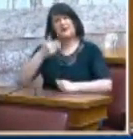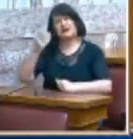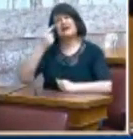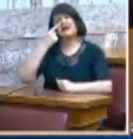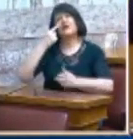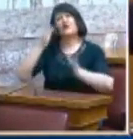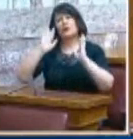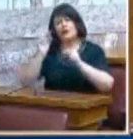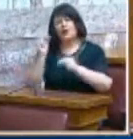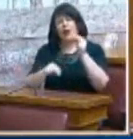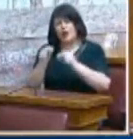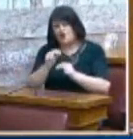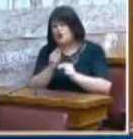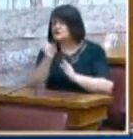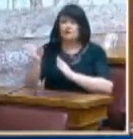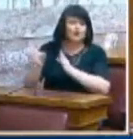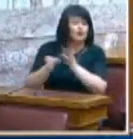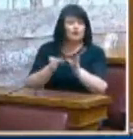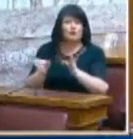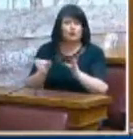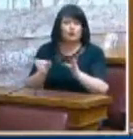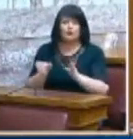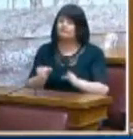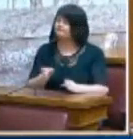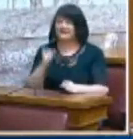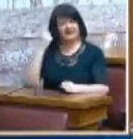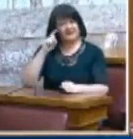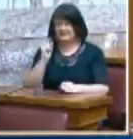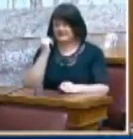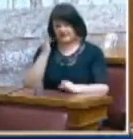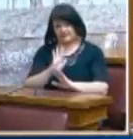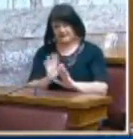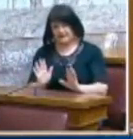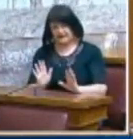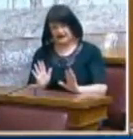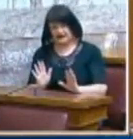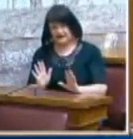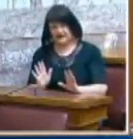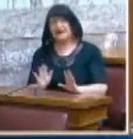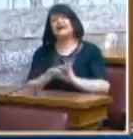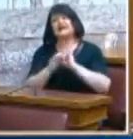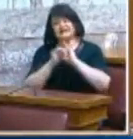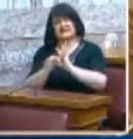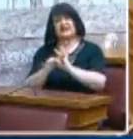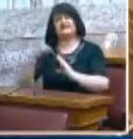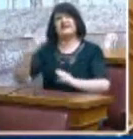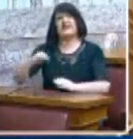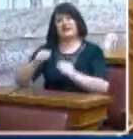θα πάω από εδώ ή πάω από εκεί, δεν ξέρει τι πιστεύει. Και αυτό θα συνεχίζει να είναι η αδυναμία σας.